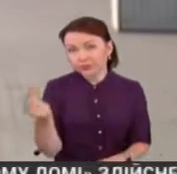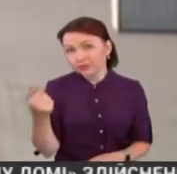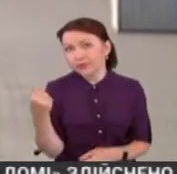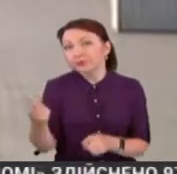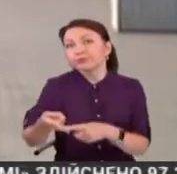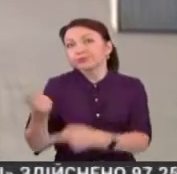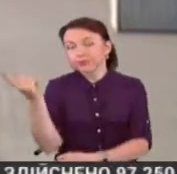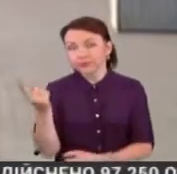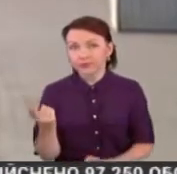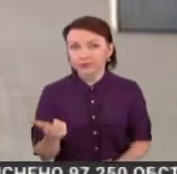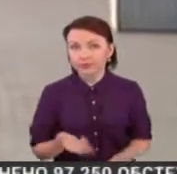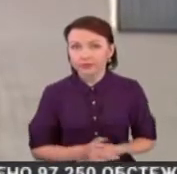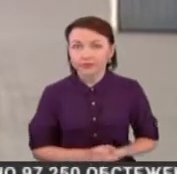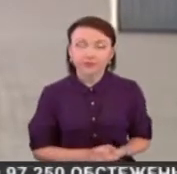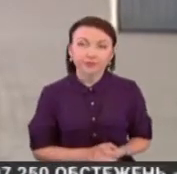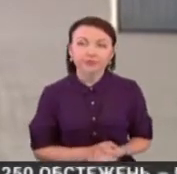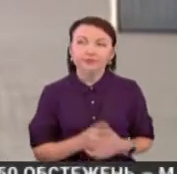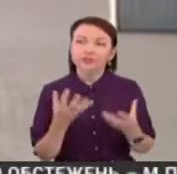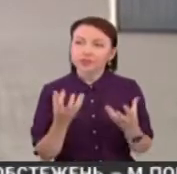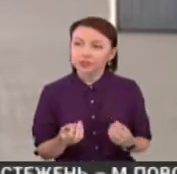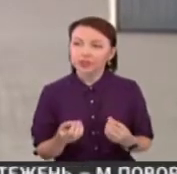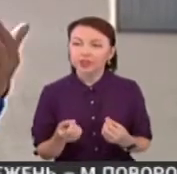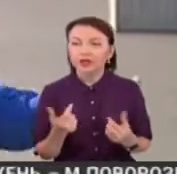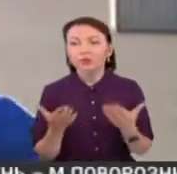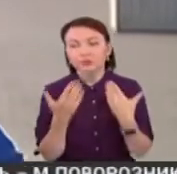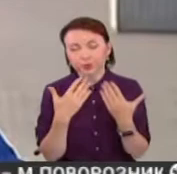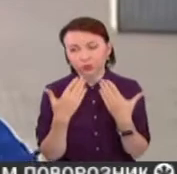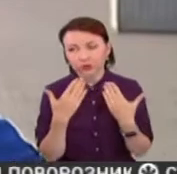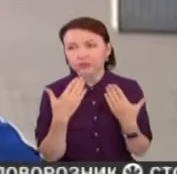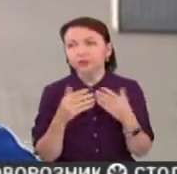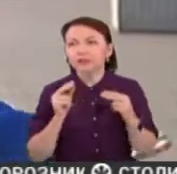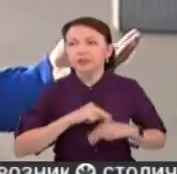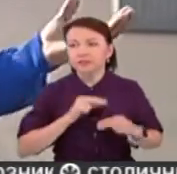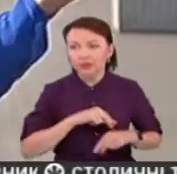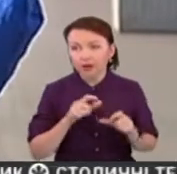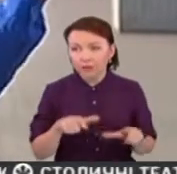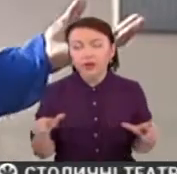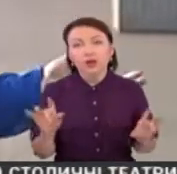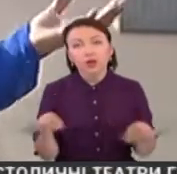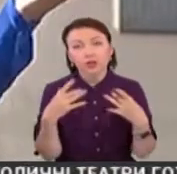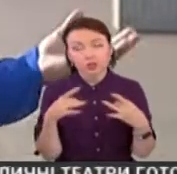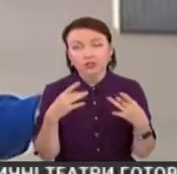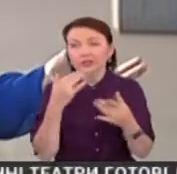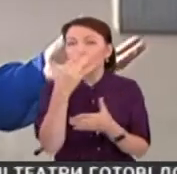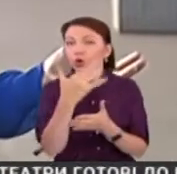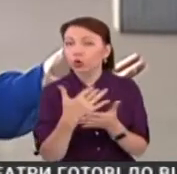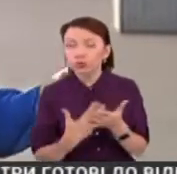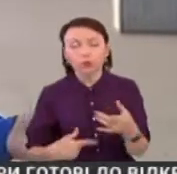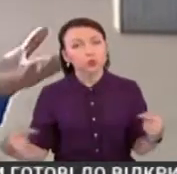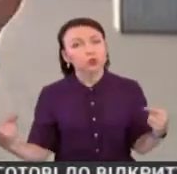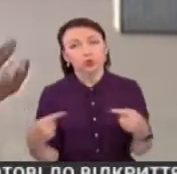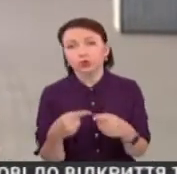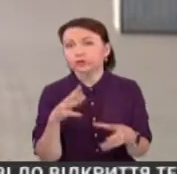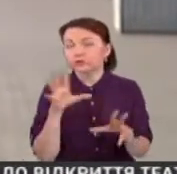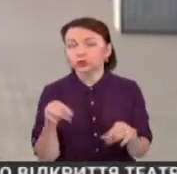не платити за нього. От. Ще я поспілкувався з працівниками, вони мені сказали, що розкладу вони дотримуються,